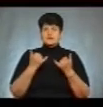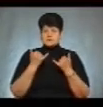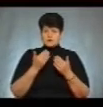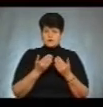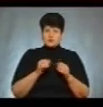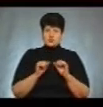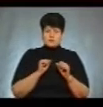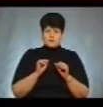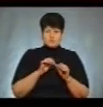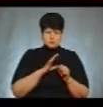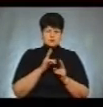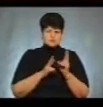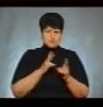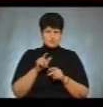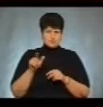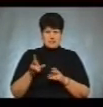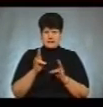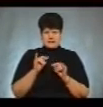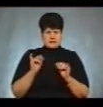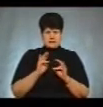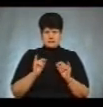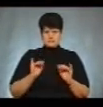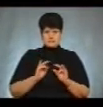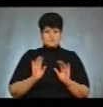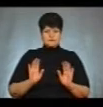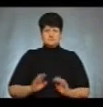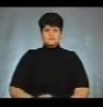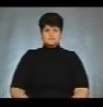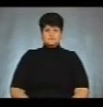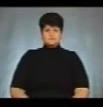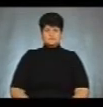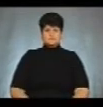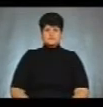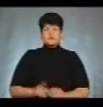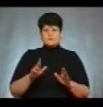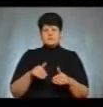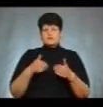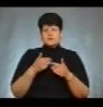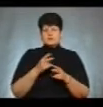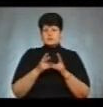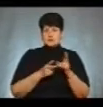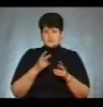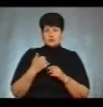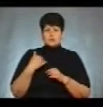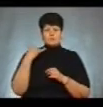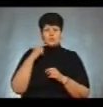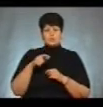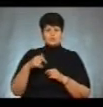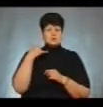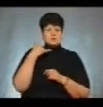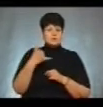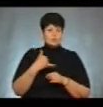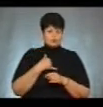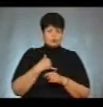вашого управління не надходили скарги людей стосовно цієї дороги? Тоді ми вам переадресовуємо ці скарги, бо до нас люди телефонують і просять звернути